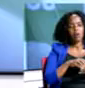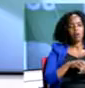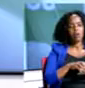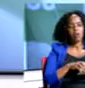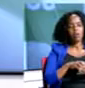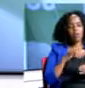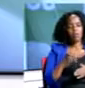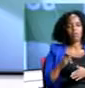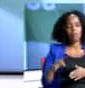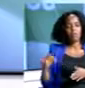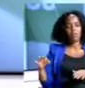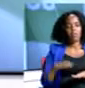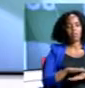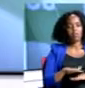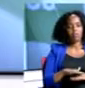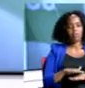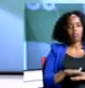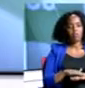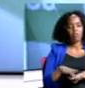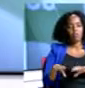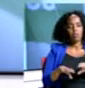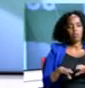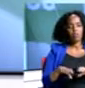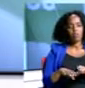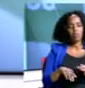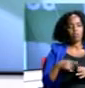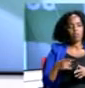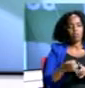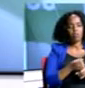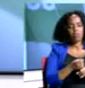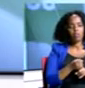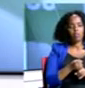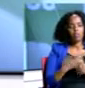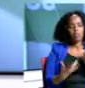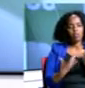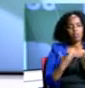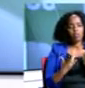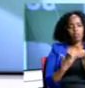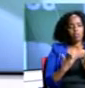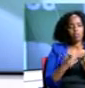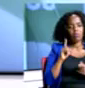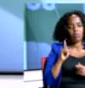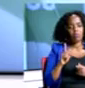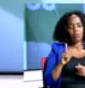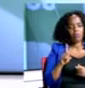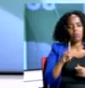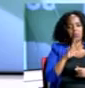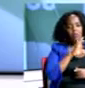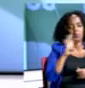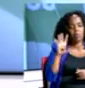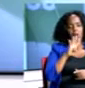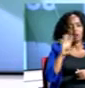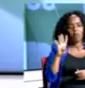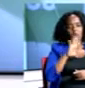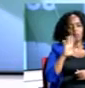finnes rati wanigo tecu terkami fudate Kilon tak kagara, nama beredar bahu redar bishanya kas guru guru